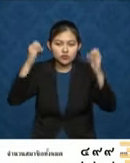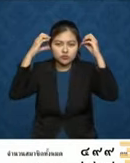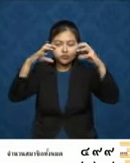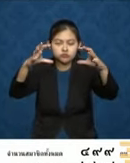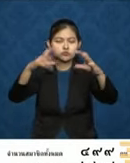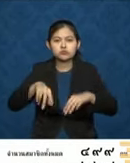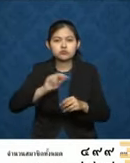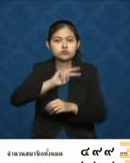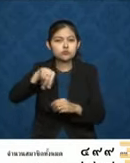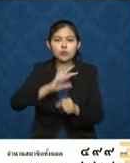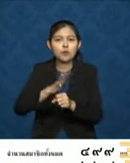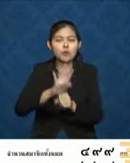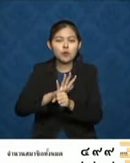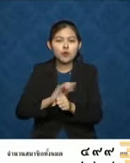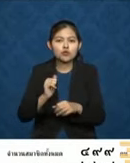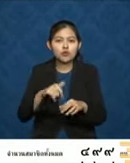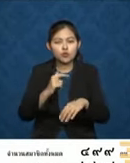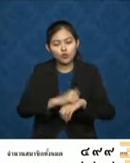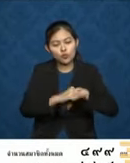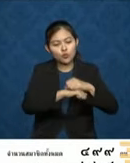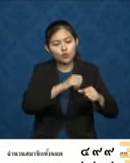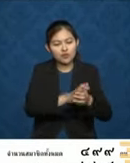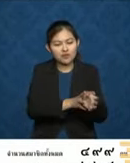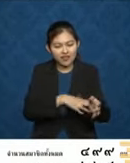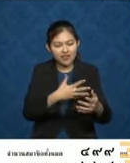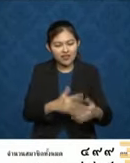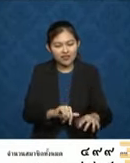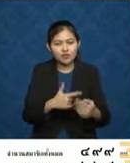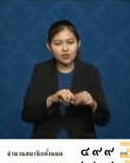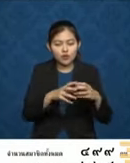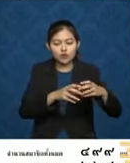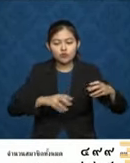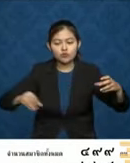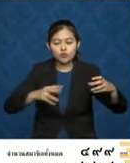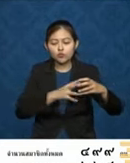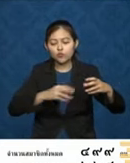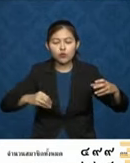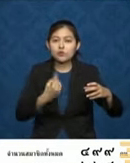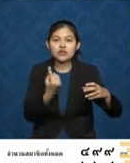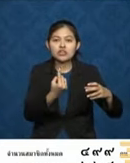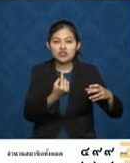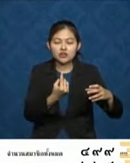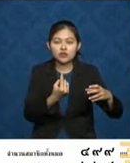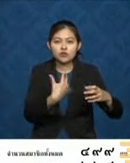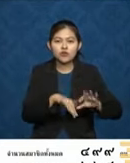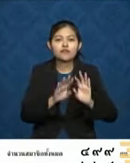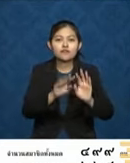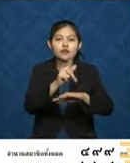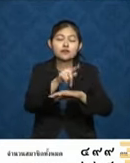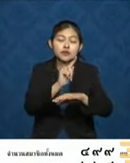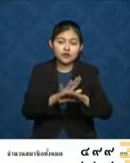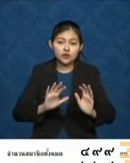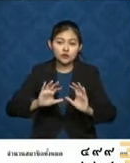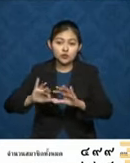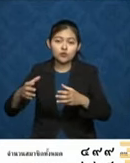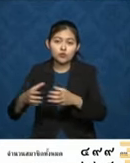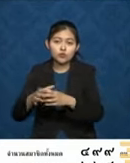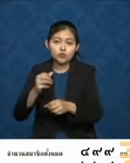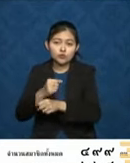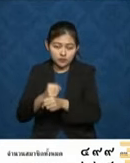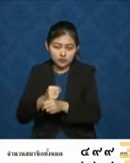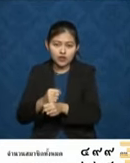ครับสร้างมาหลายปีแล้วแต่ว่าใช้เครื่องสูบน้ำได้เพียงเครื่องเดียวเท่านั้นขอฝากท่านประธานครับไปยังหน่วยงาน 2หน่วย